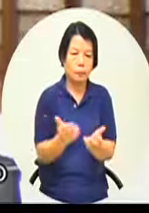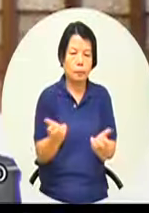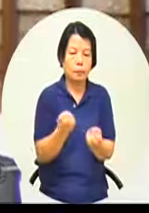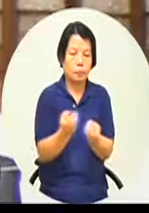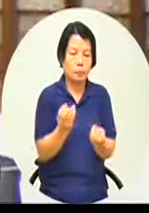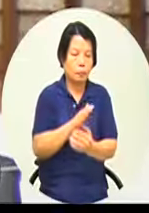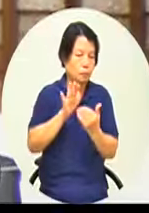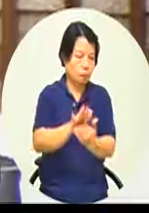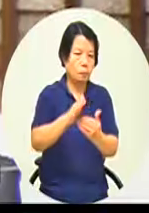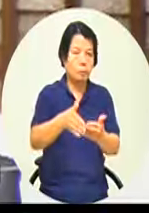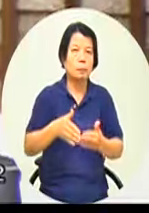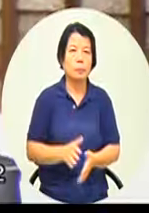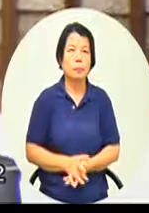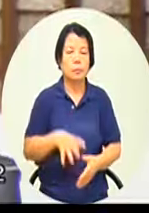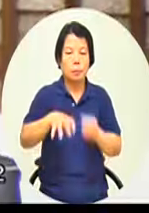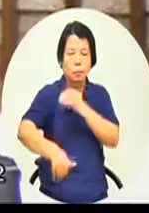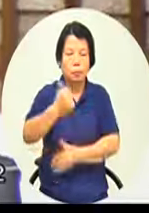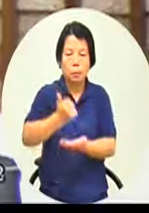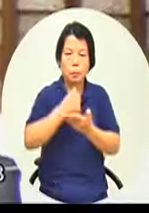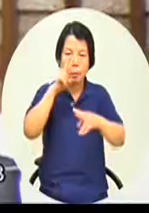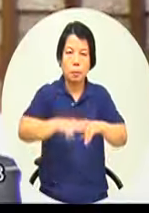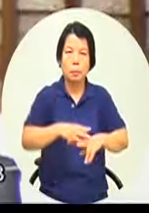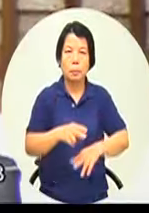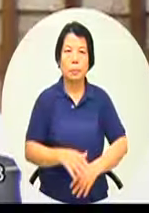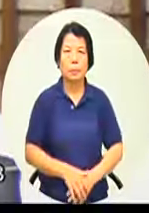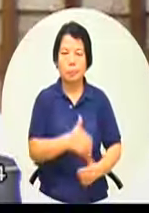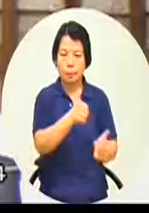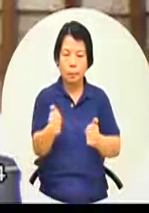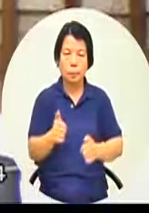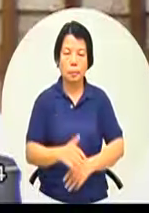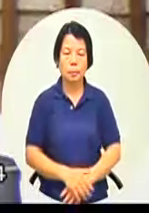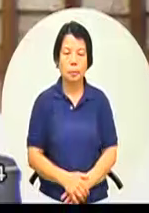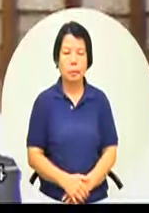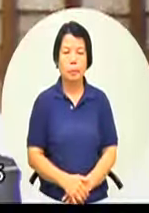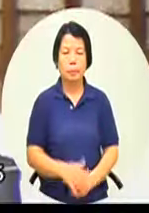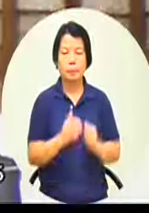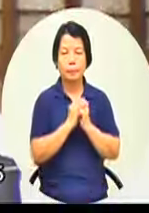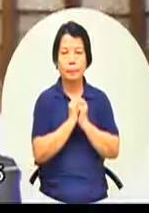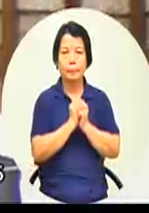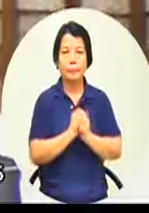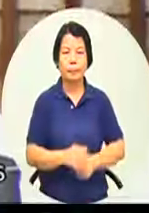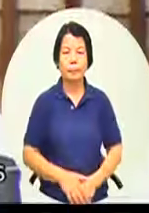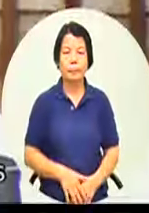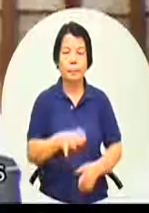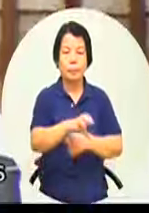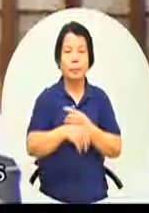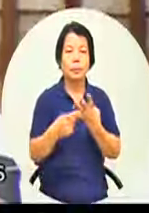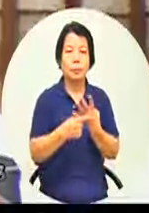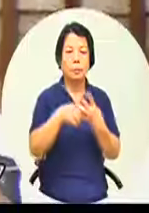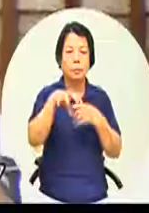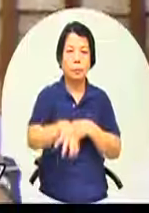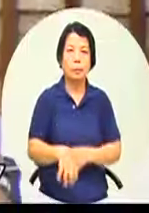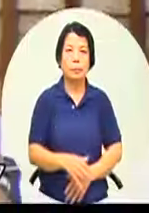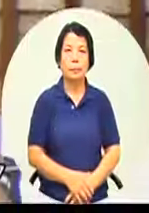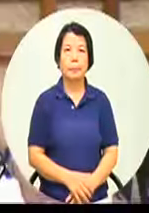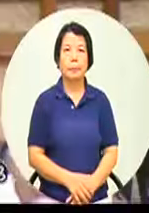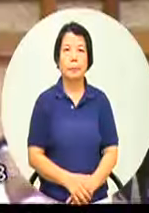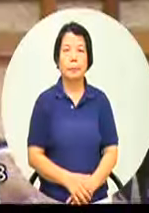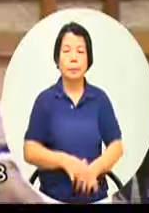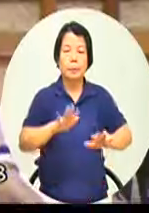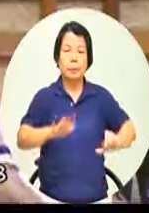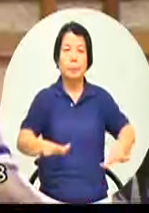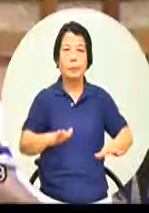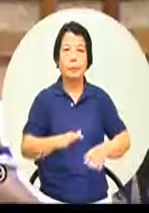无哈？来来，局长你请坐来，好，请坐哈，谢谢哈，拜托你哈，谢谢。来，农业局，我请问你哈，现在